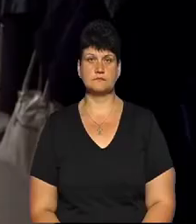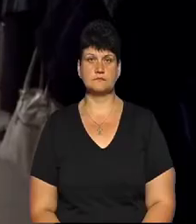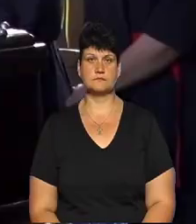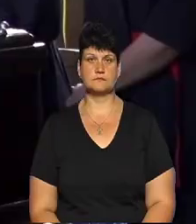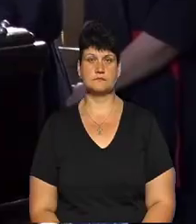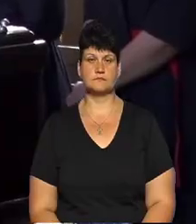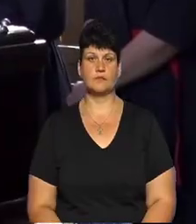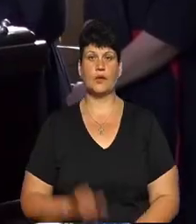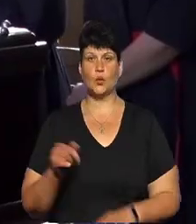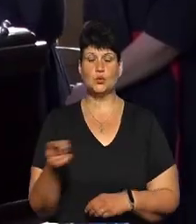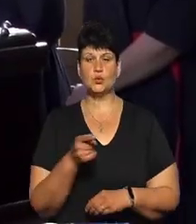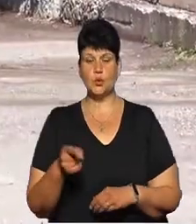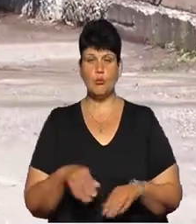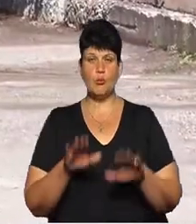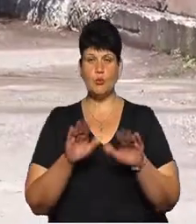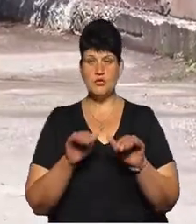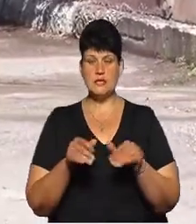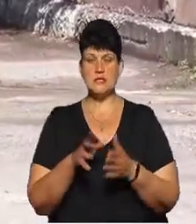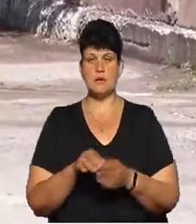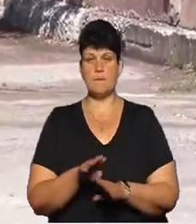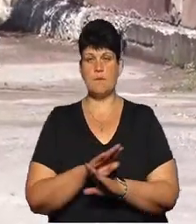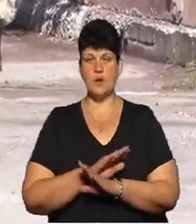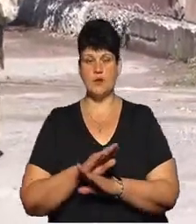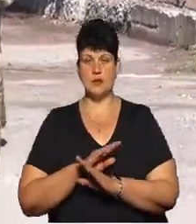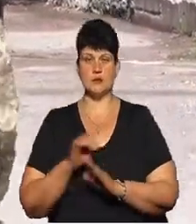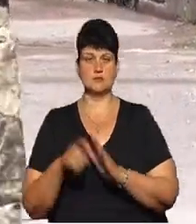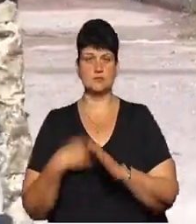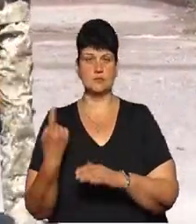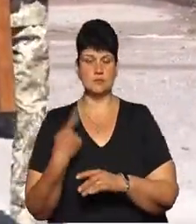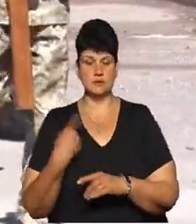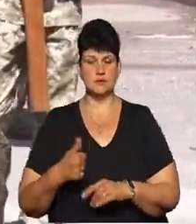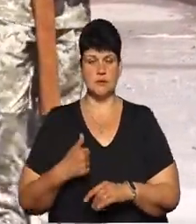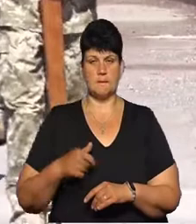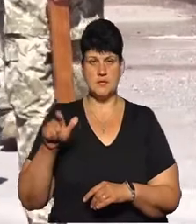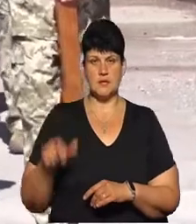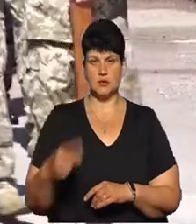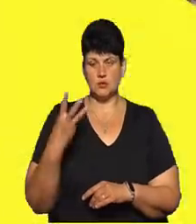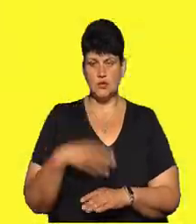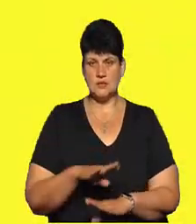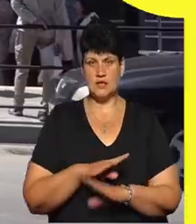Тернополі попрощалась із полеглими на Донеччині бійцями. Троє із них загинули у Часовому Яру.